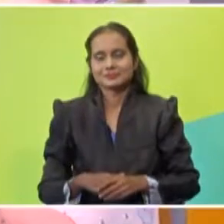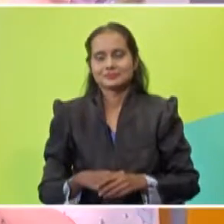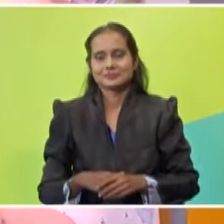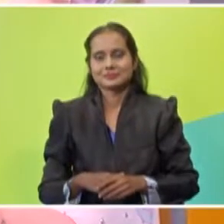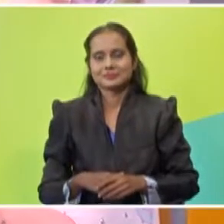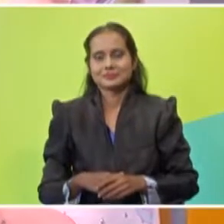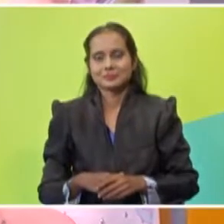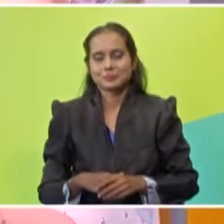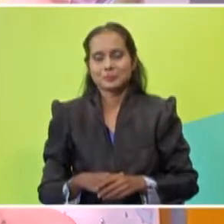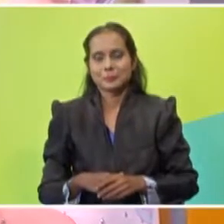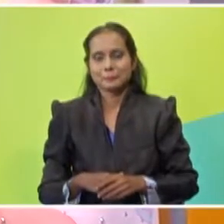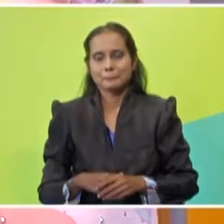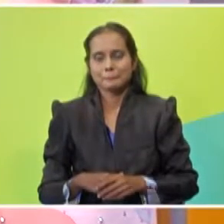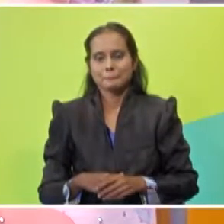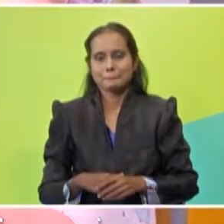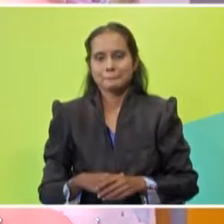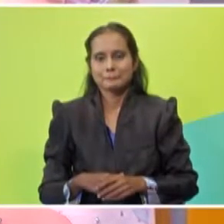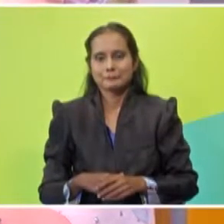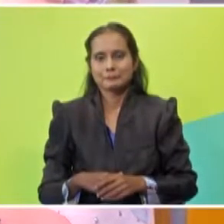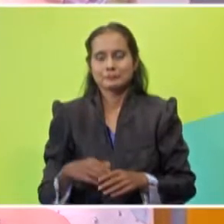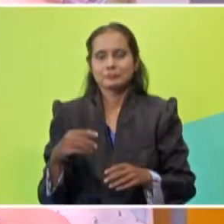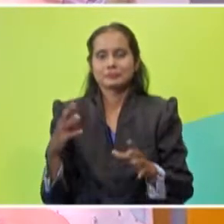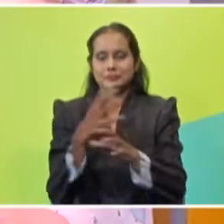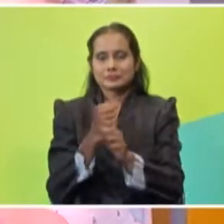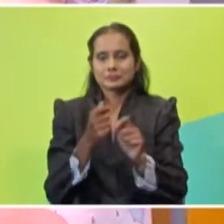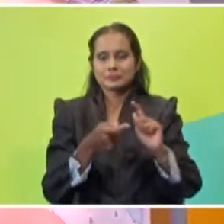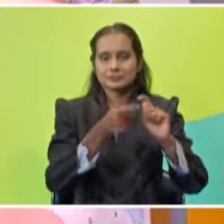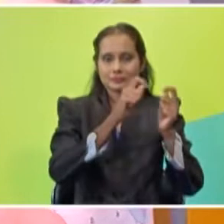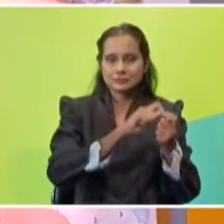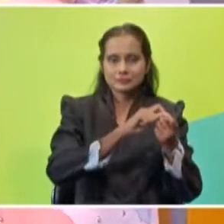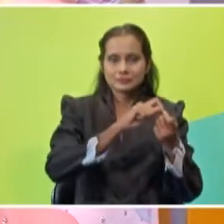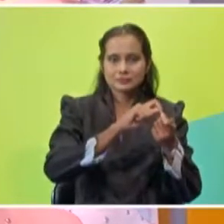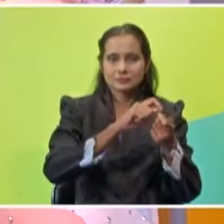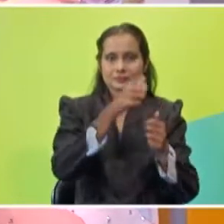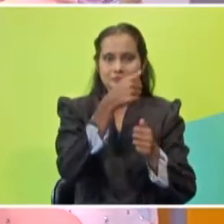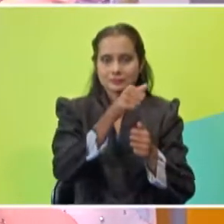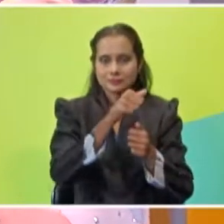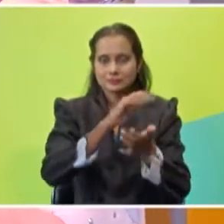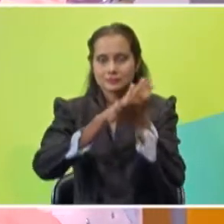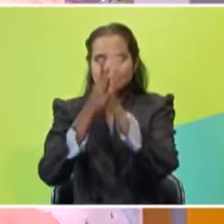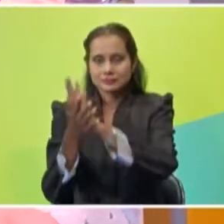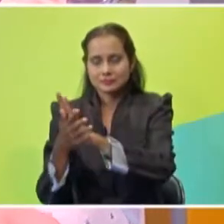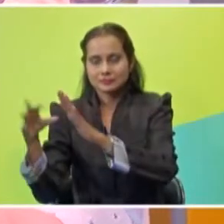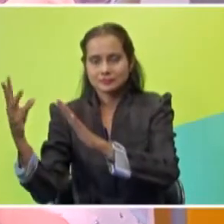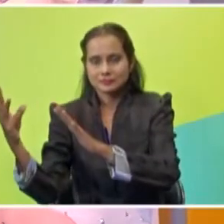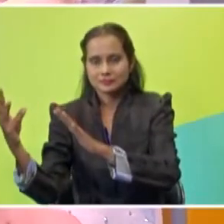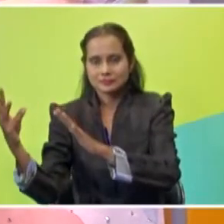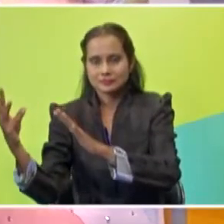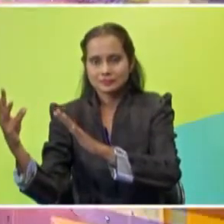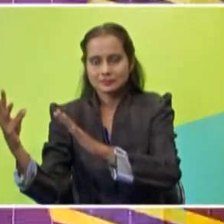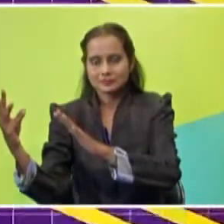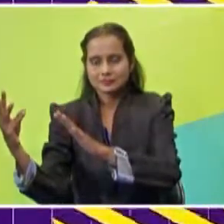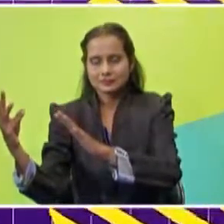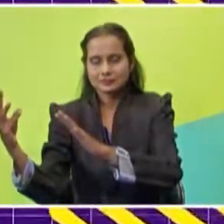ini ialah kita dapat menukarkan nomor puluhan kepada nemu ke-16 and dan